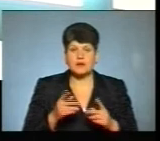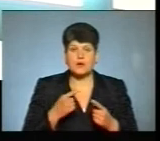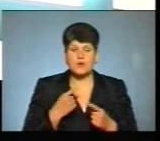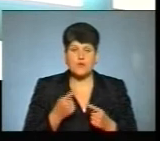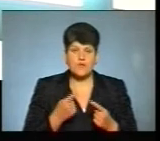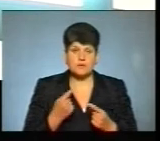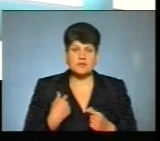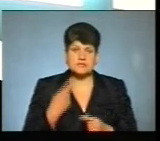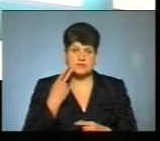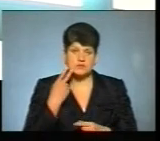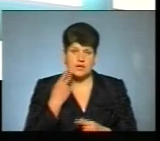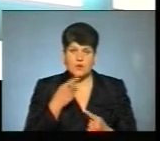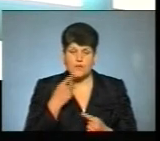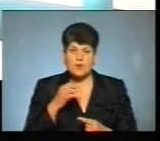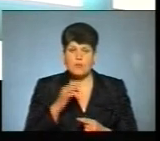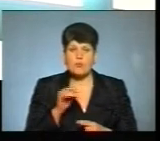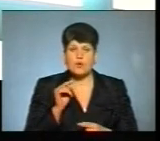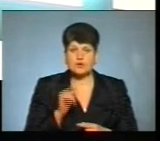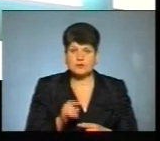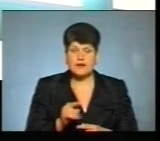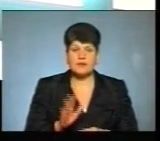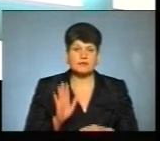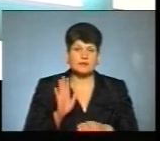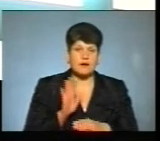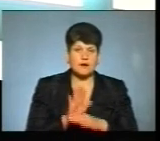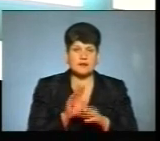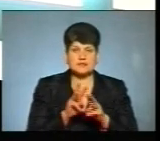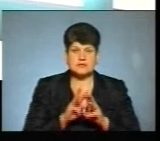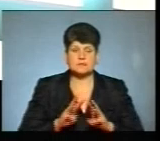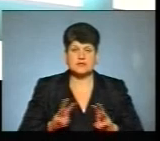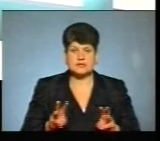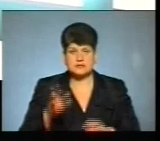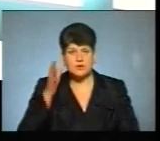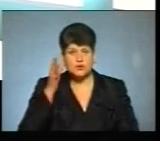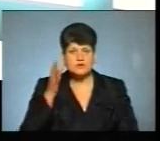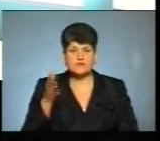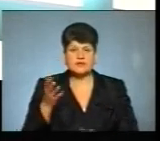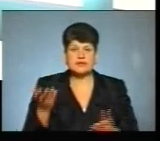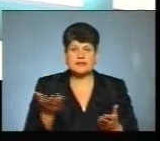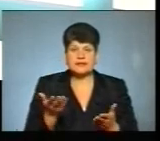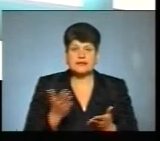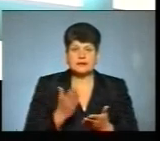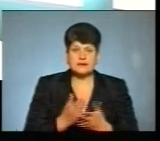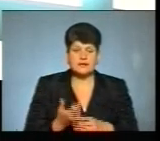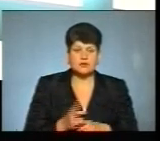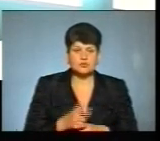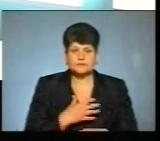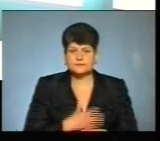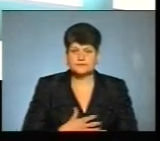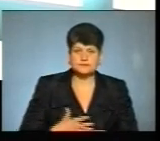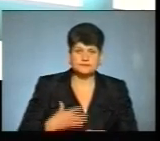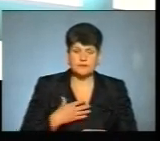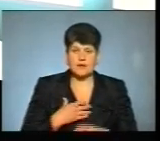ми завжди говоримо про те, що накази, листи Міністерства освіти, які є дуже актуальними